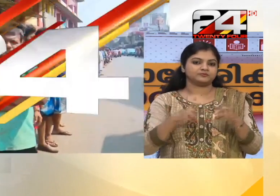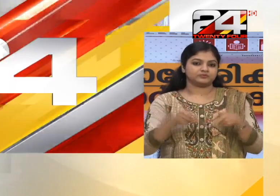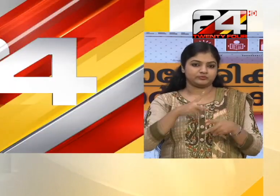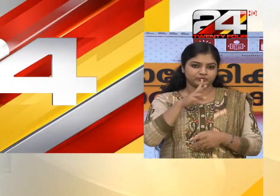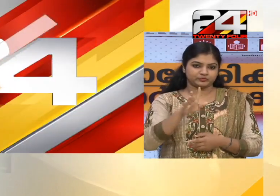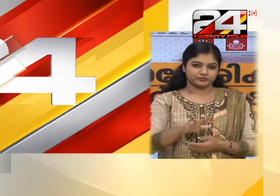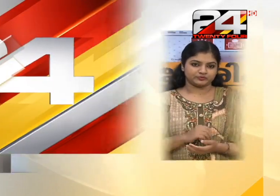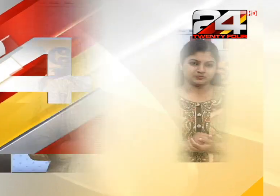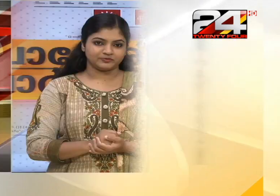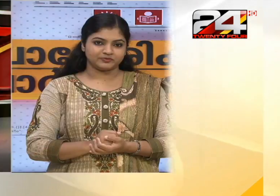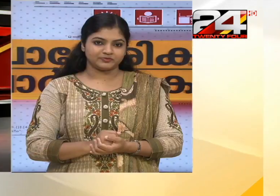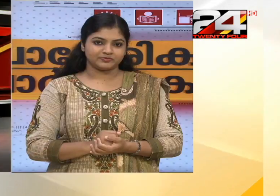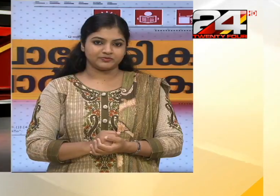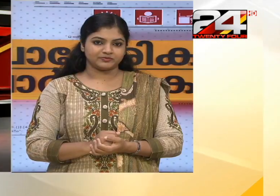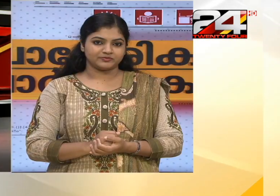കോഴിക്കോട്.